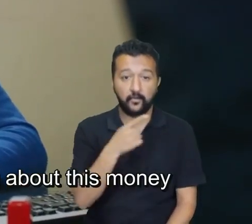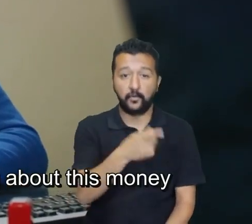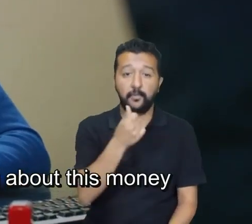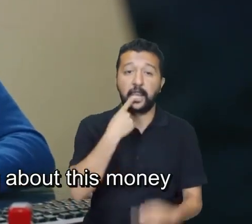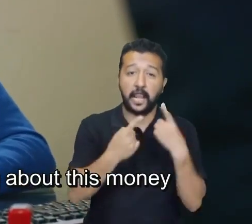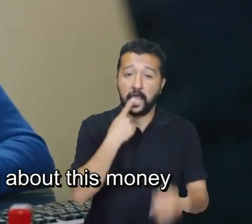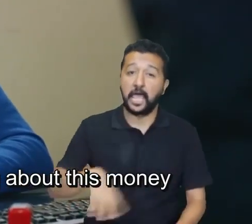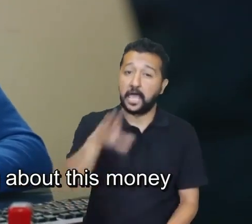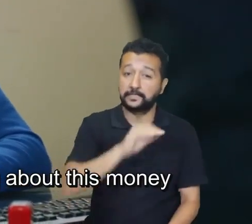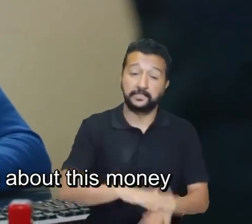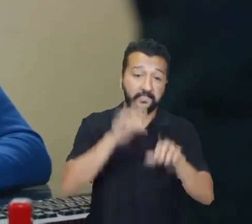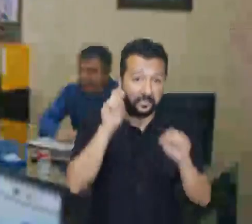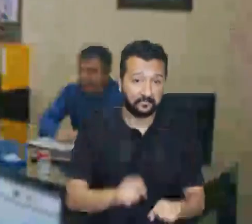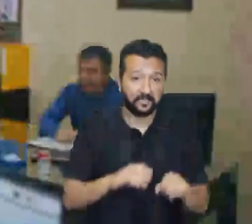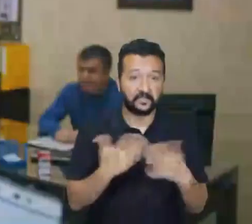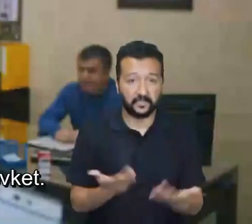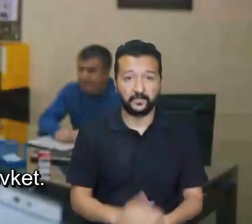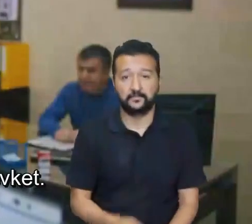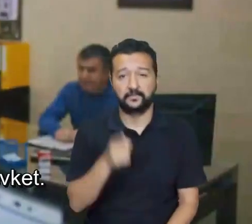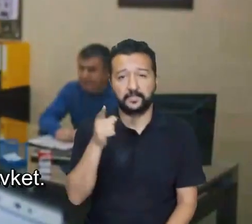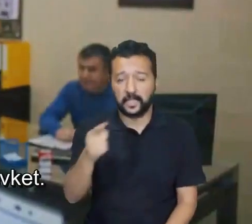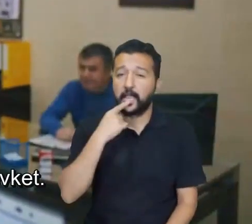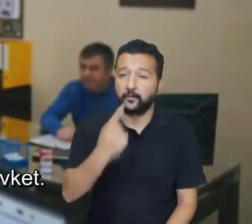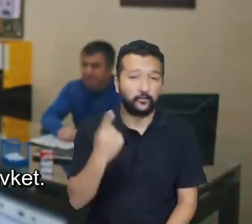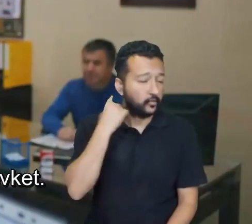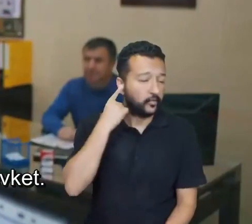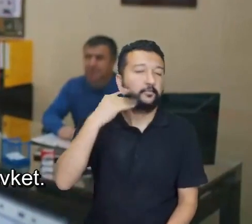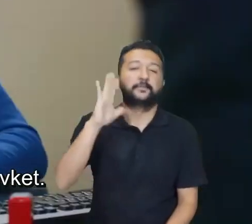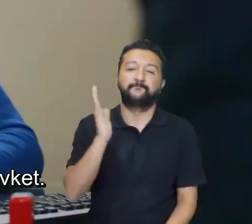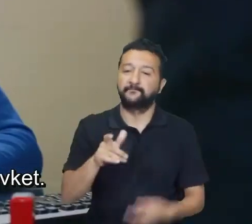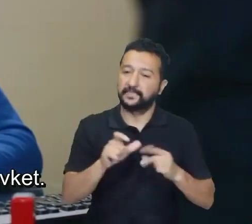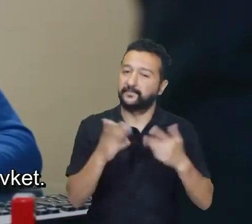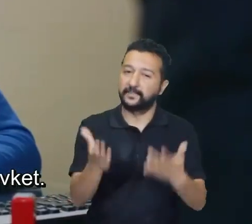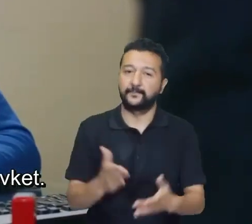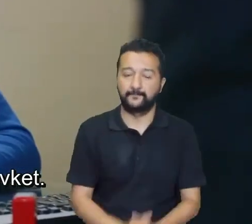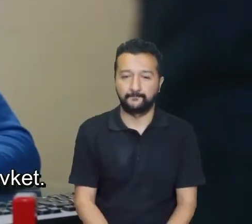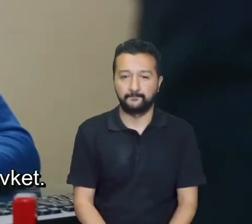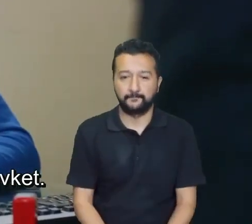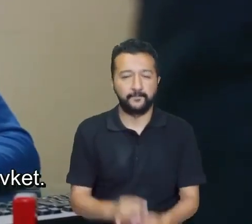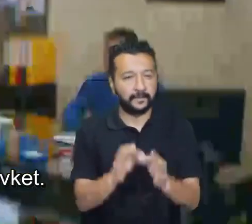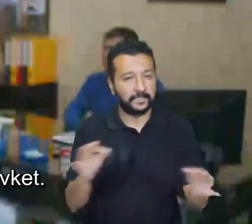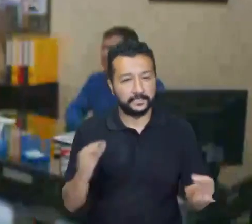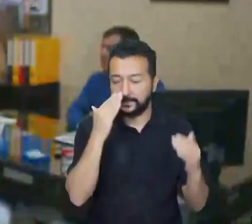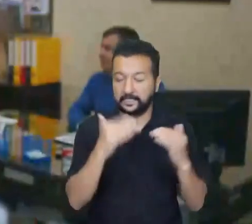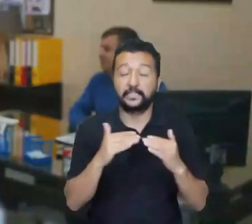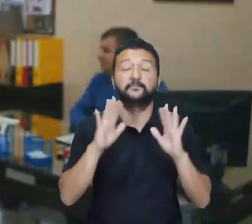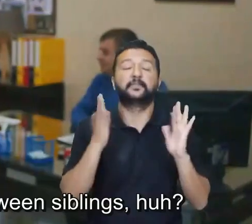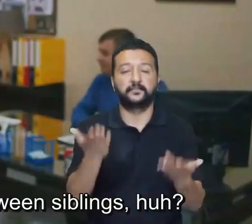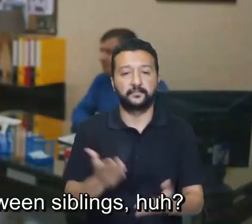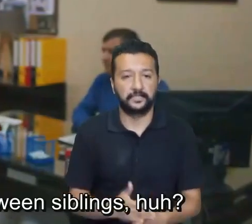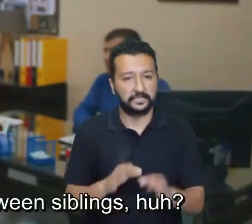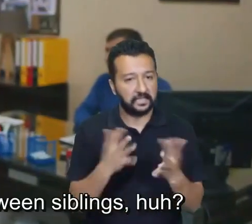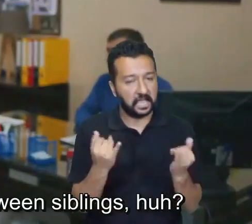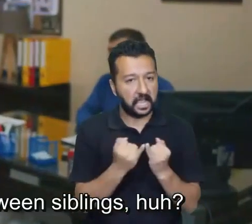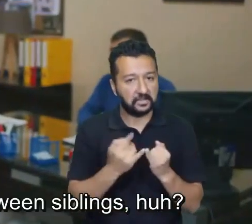para lafını herkes etseydi de... senin ağzından duymasaydım be Şevket. Hiç yakışmadı.